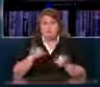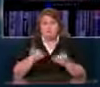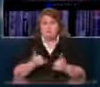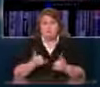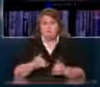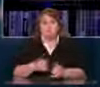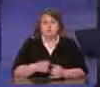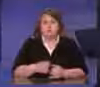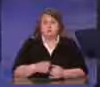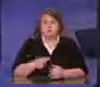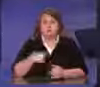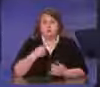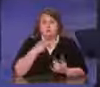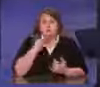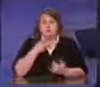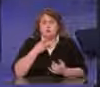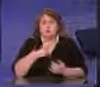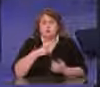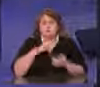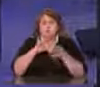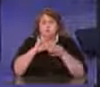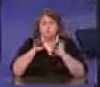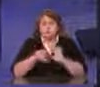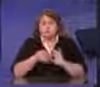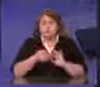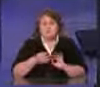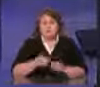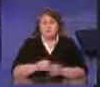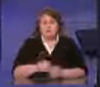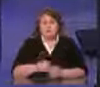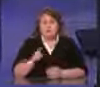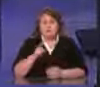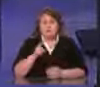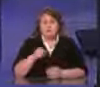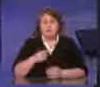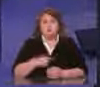сейчас я хочу сделать усложнение, и чтобы вы